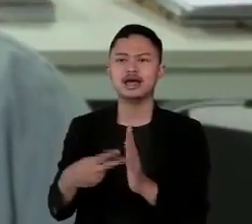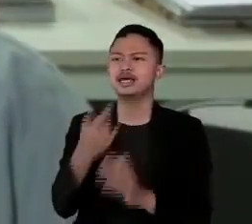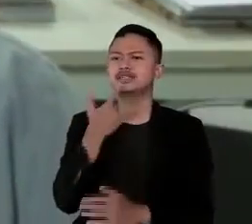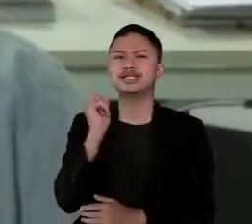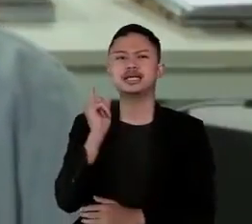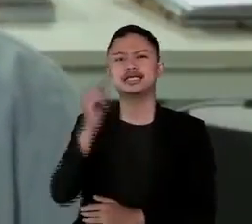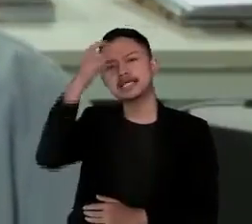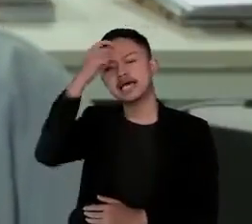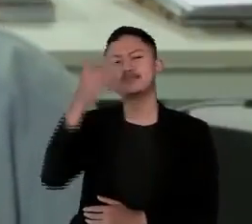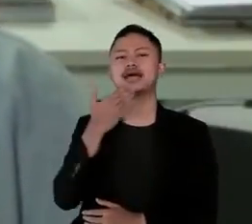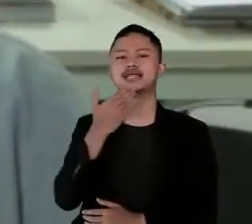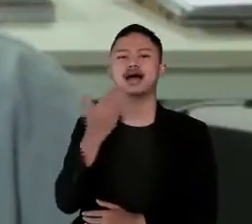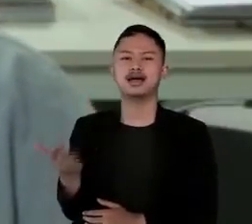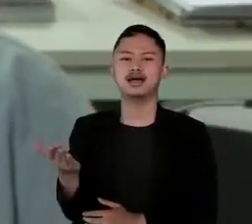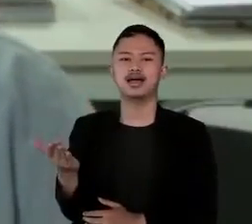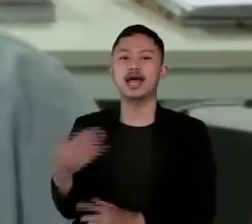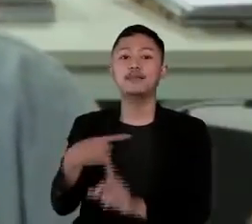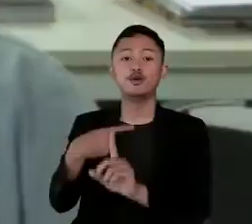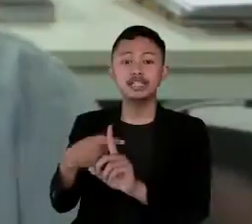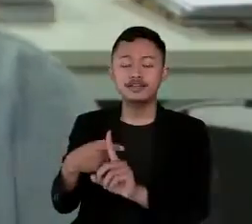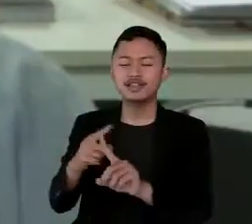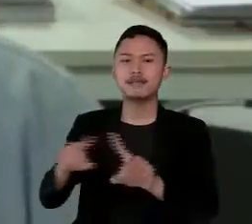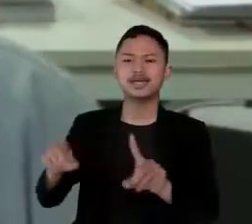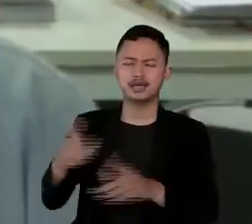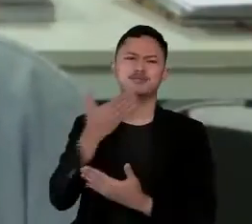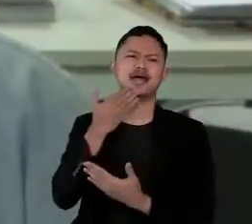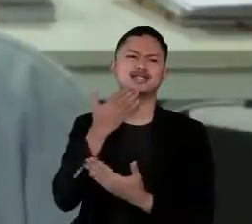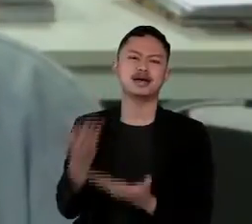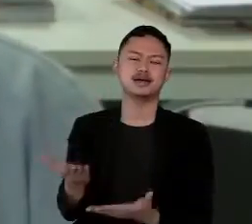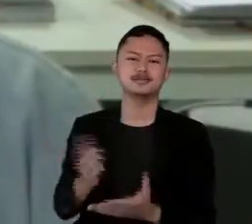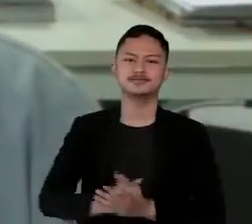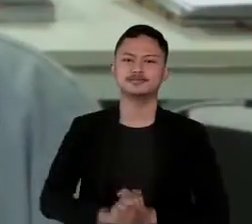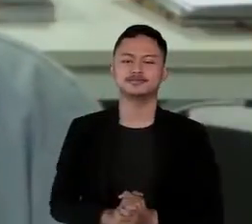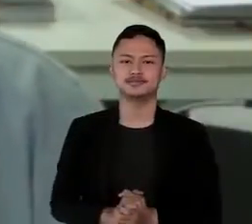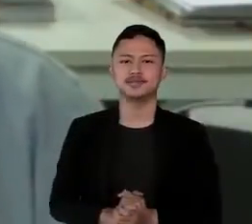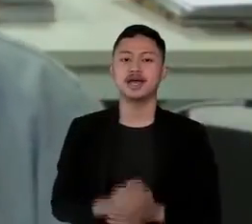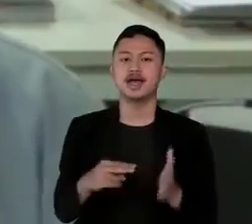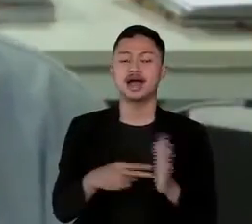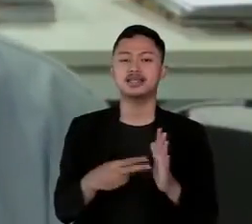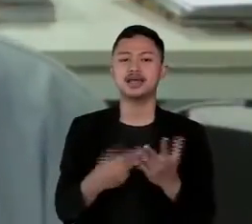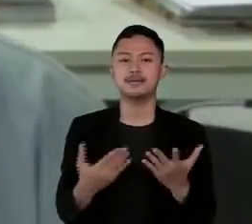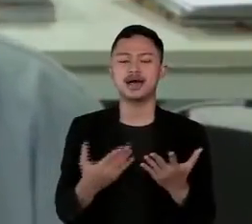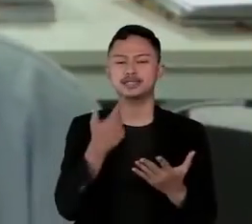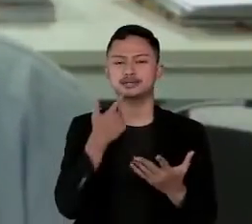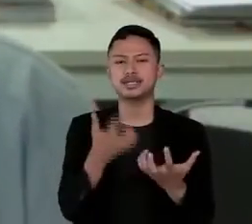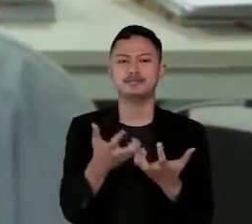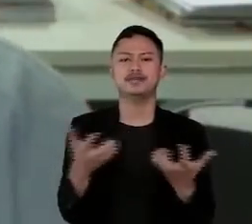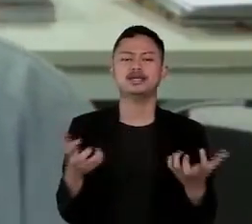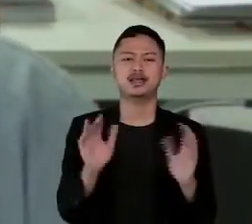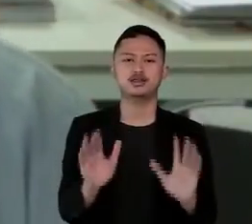7730 mereka yang tidak akan beresiko terkena penyakit berat